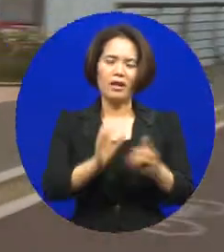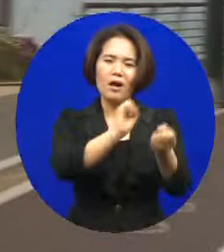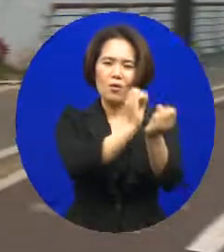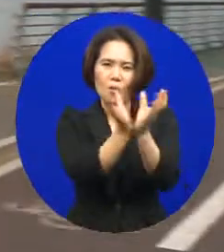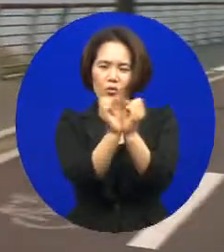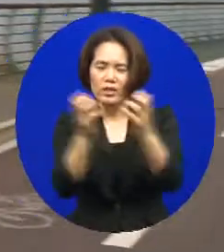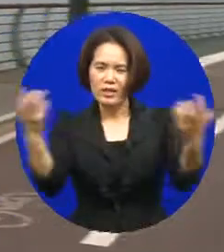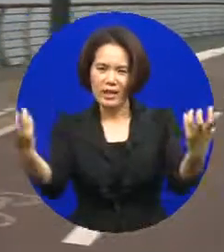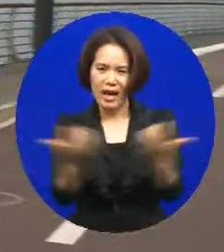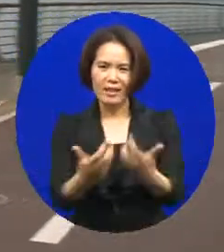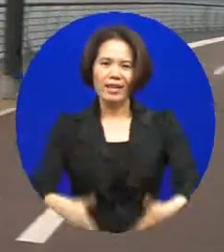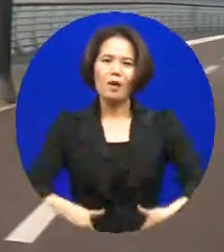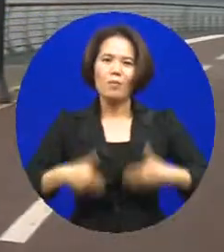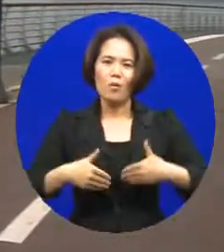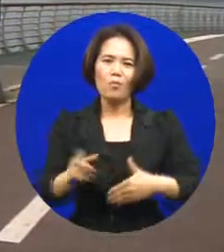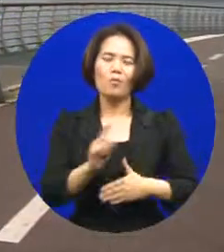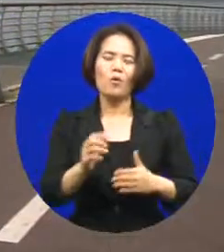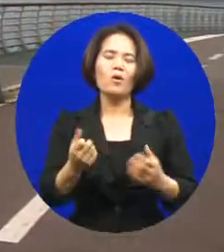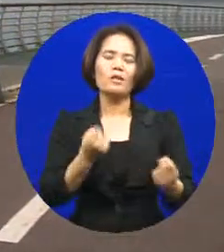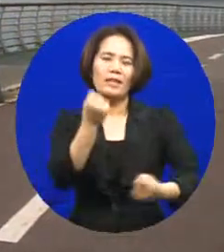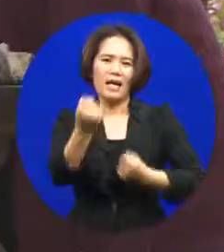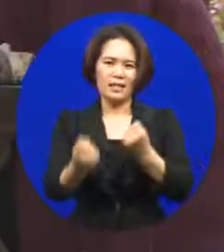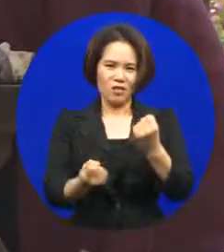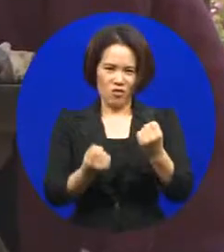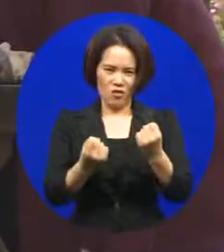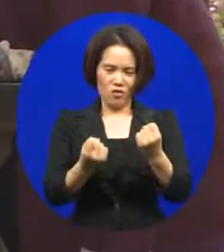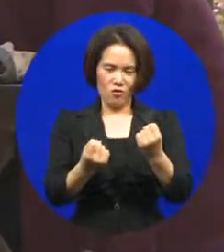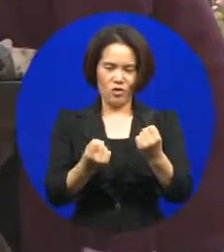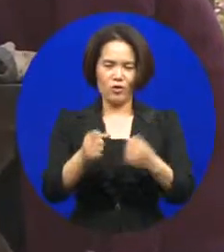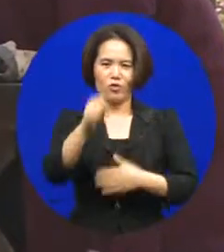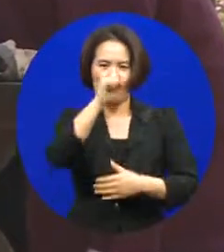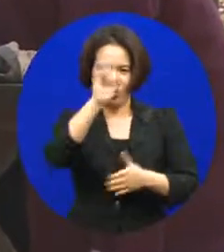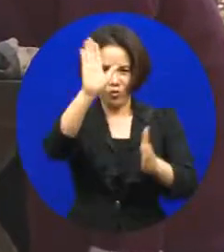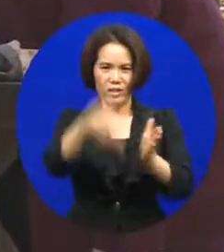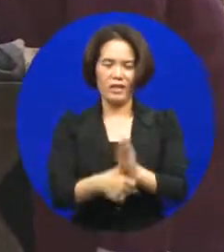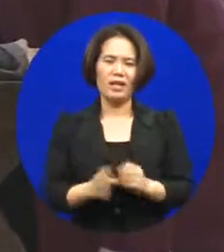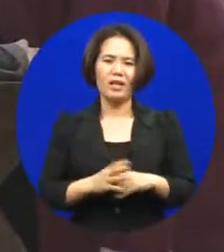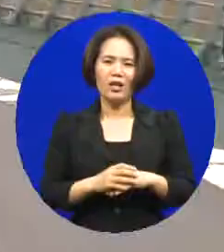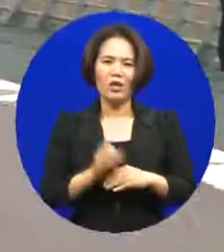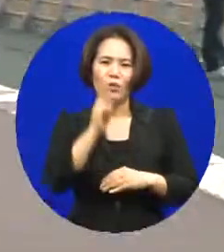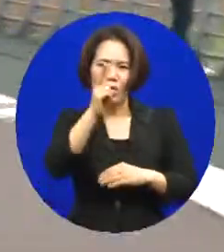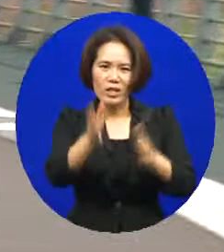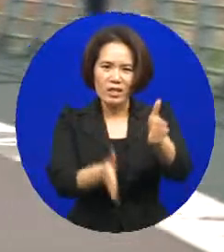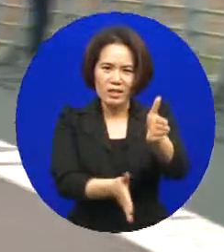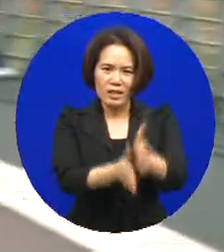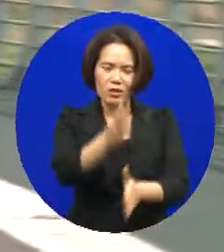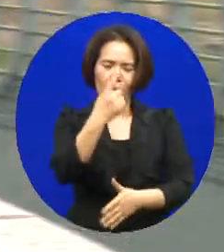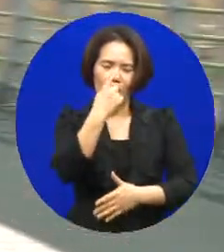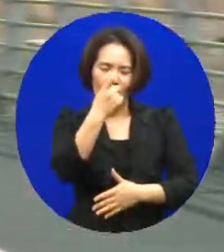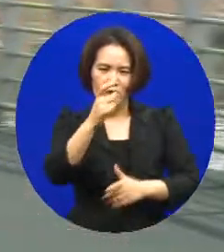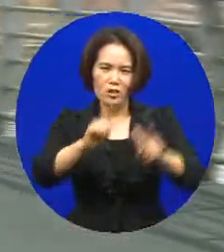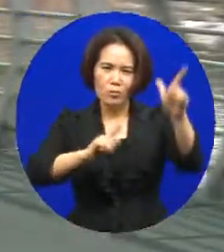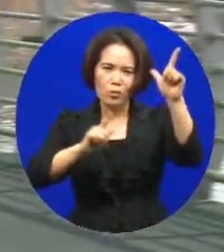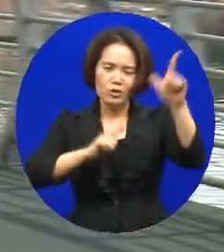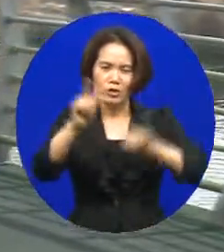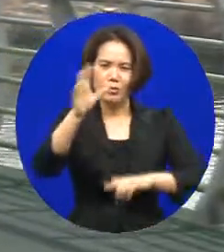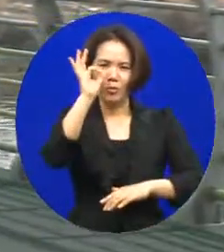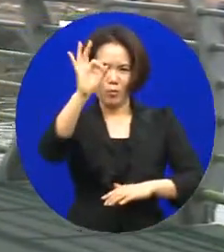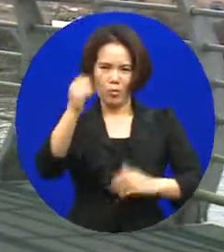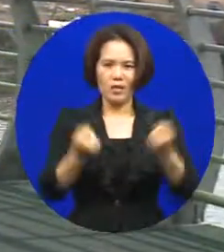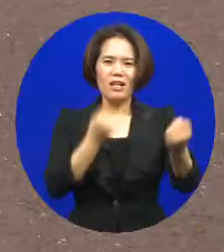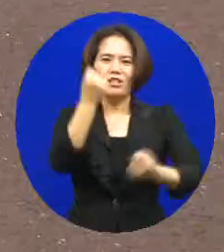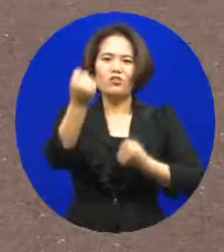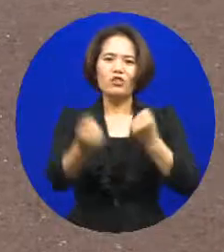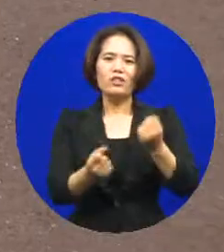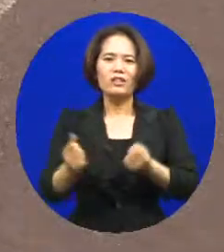화사한 꽃들이 가득한 봄은 자전거를 타기 해도 참 좋은 계절인데요. 용인시에도 멋진 풍경을 만끽하며 달릴 수 있는